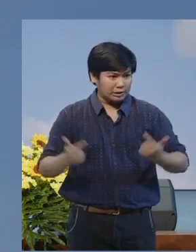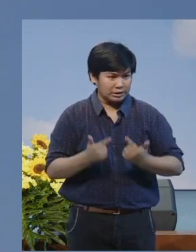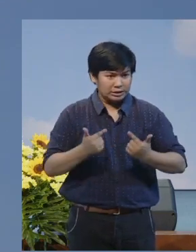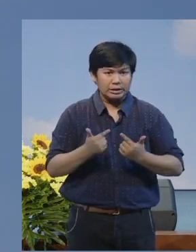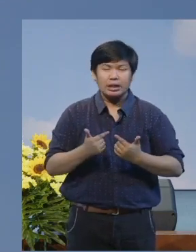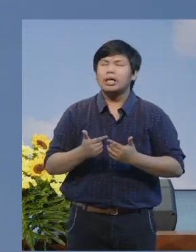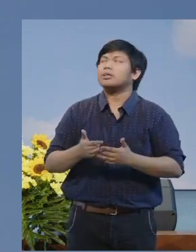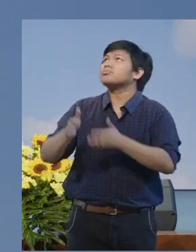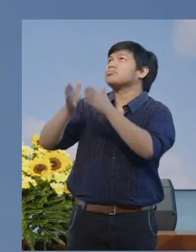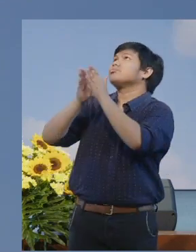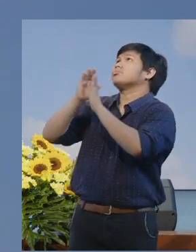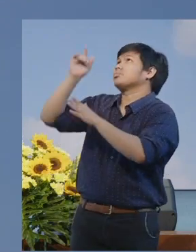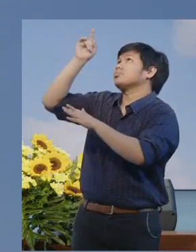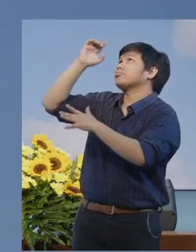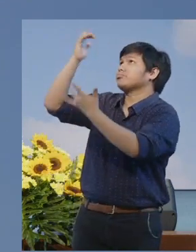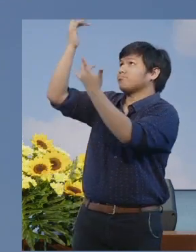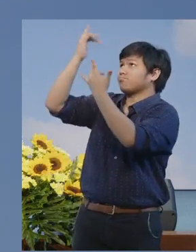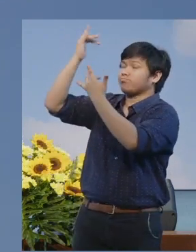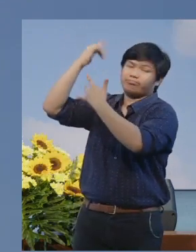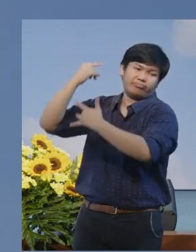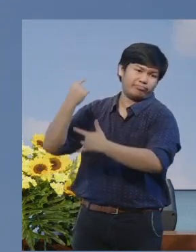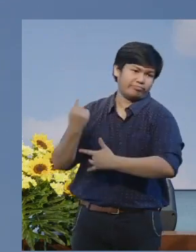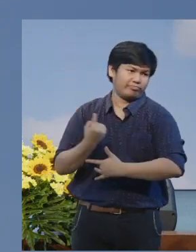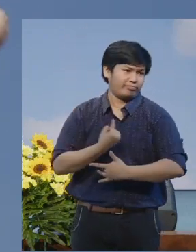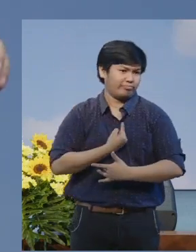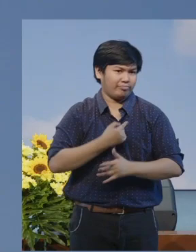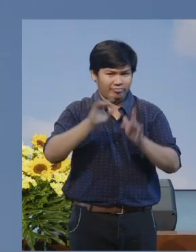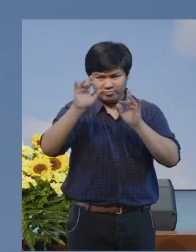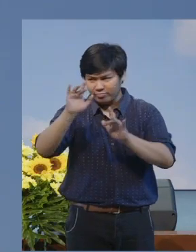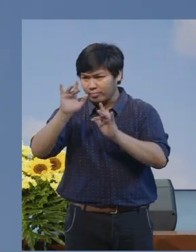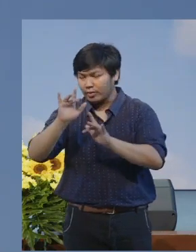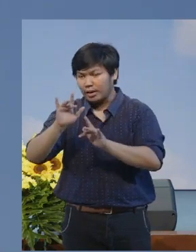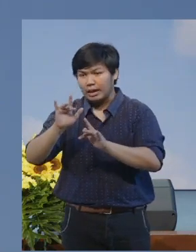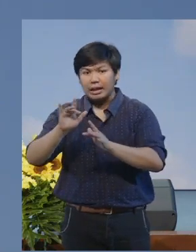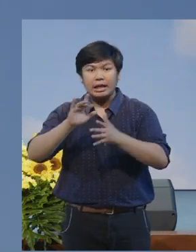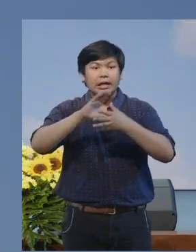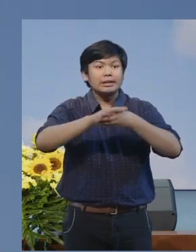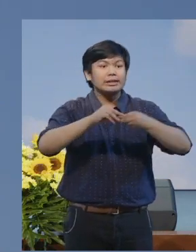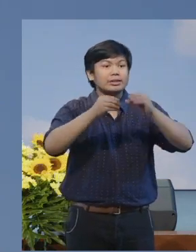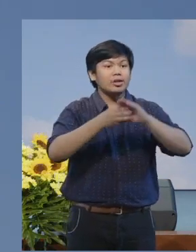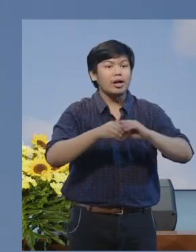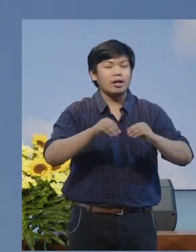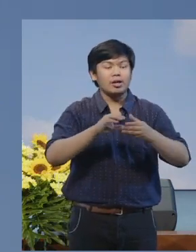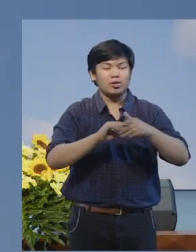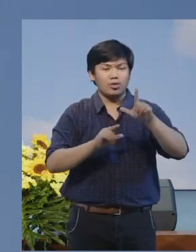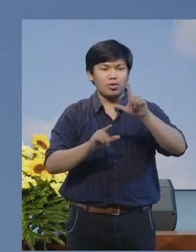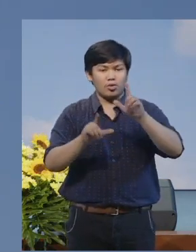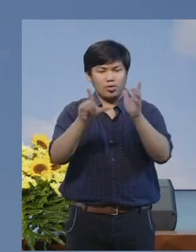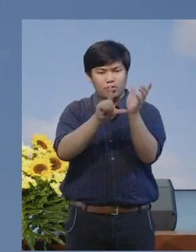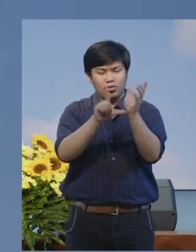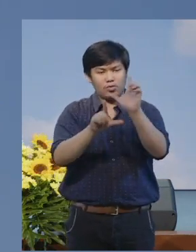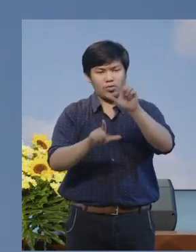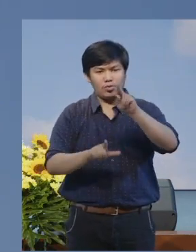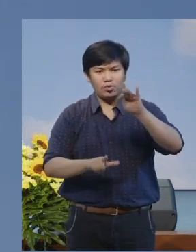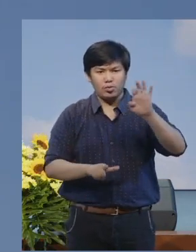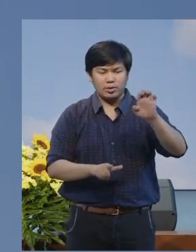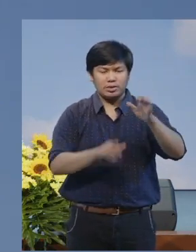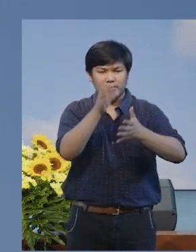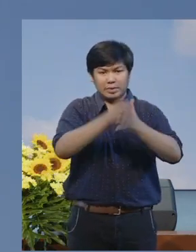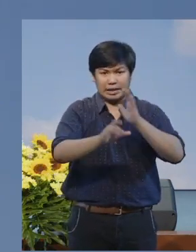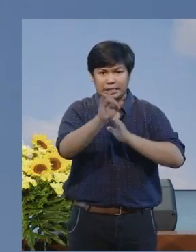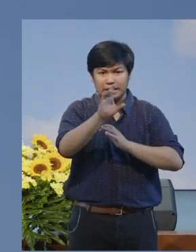ng Kanyang kahabagan. Naalala niyo yung parable sa Luke 18, yung dalawang lalaking